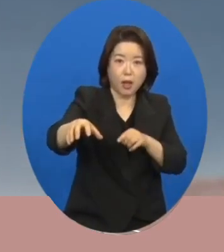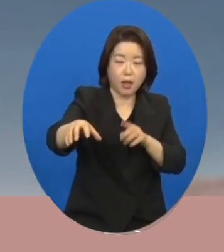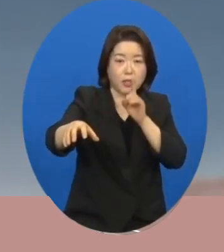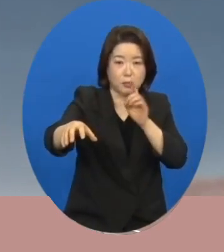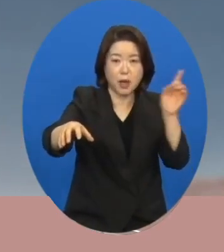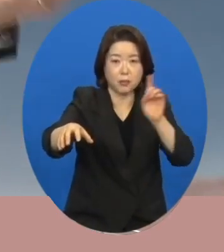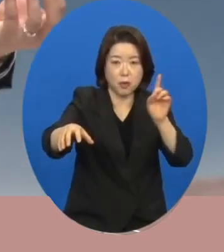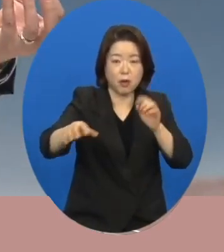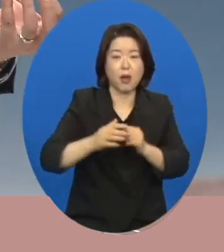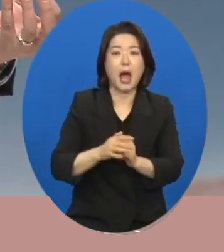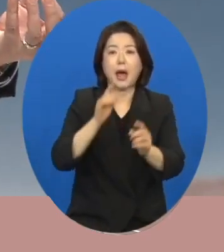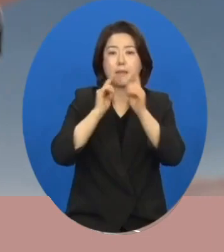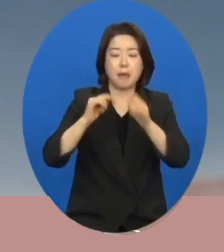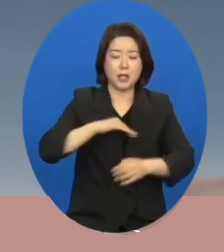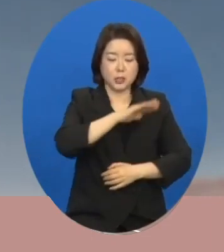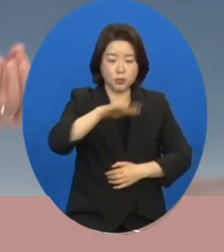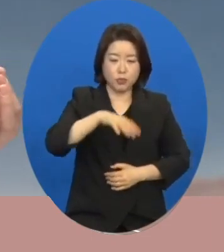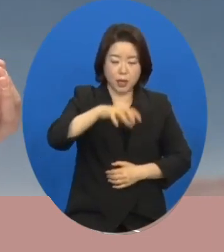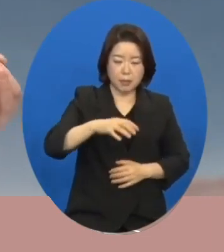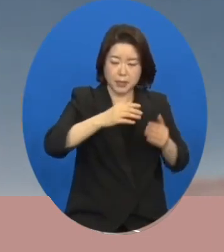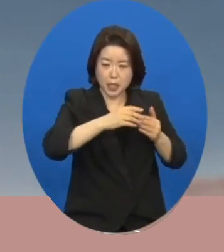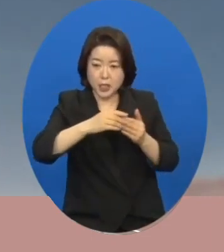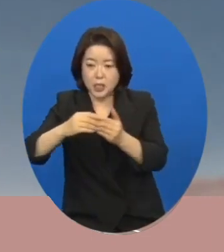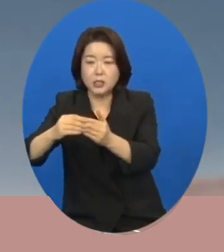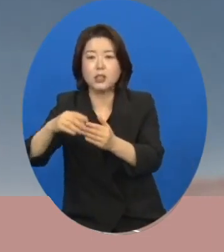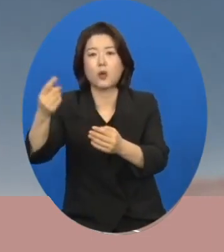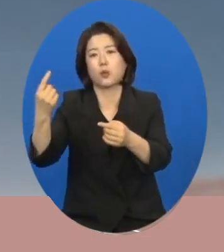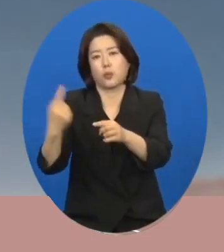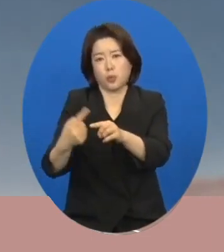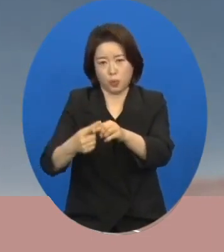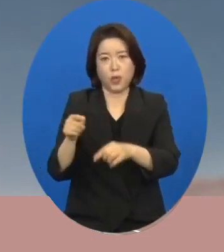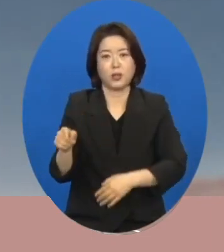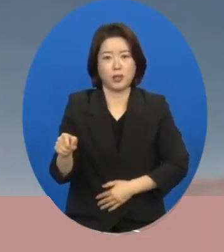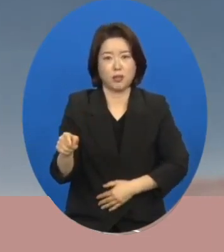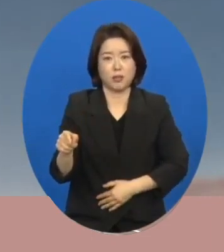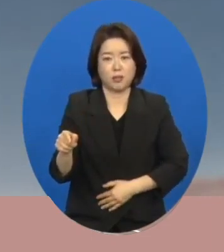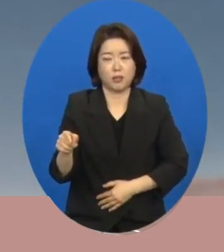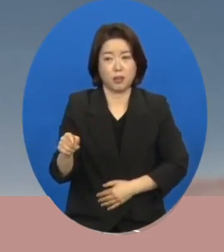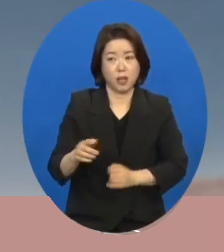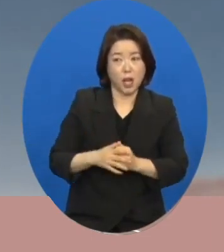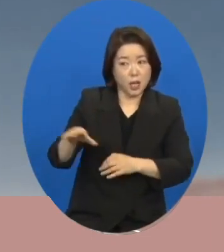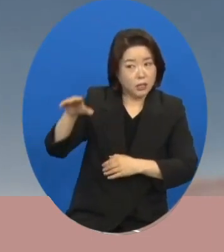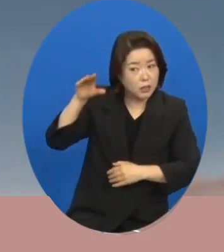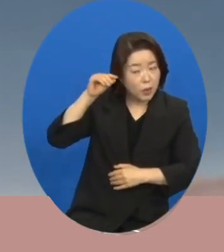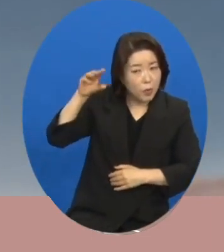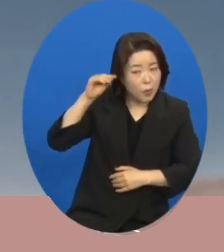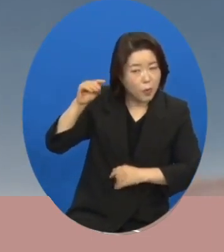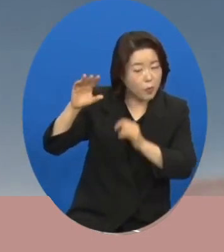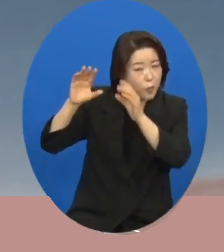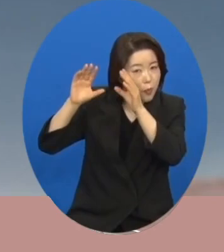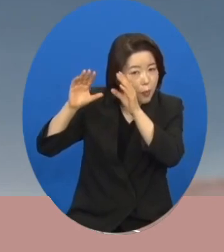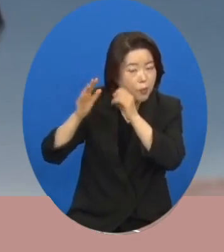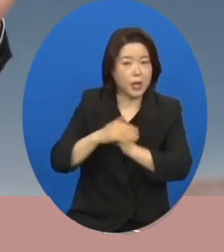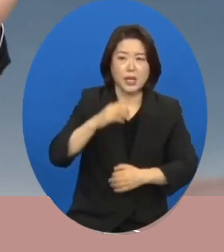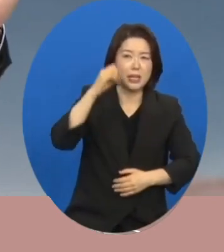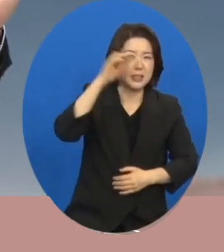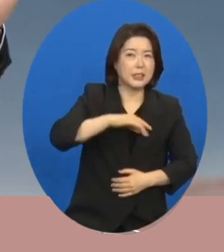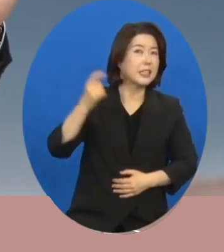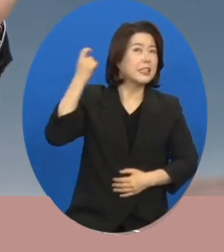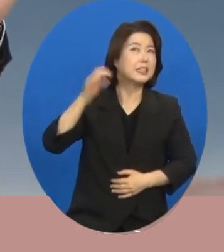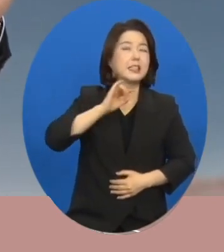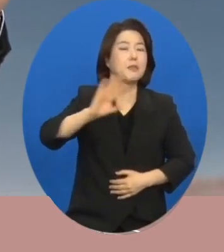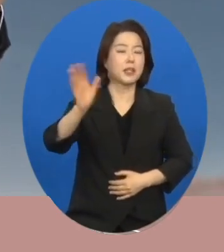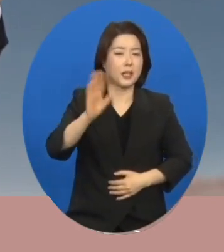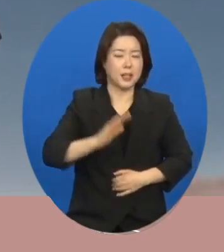우리 앞에 서서 이끌어 간다는 거예요 자 그러려면 우리는 그분의 음성을 경청해서 그냥 듣는게 아니에요